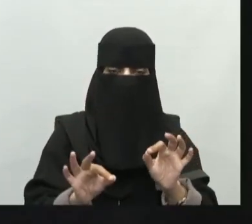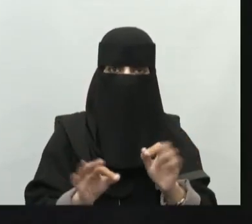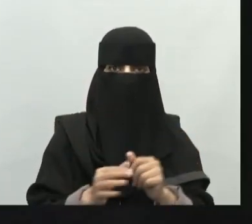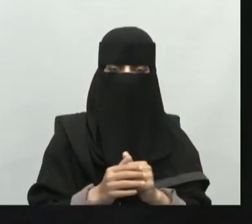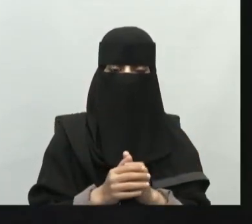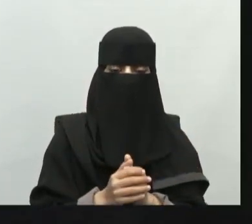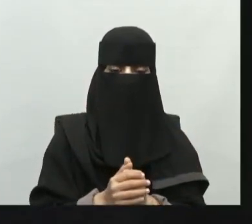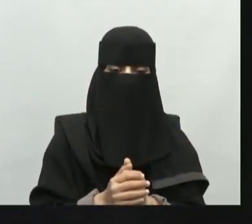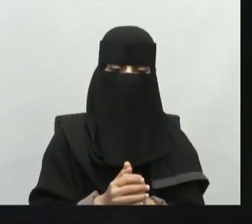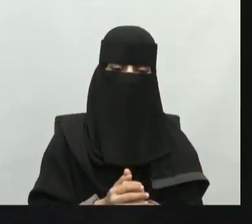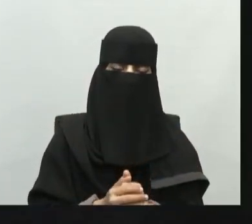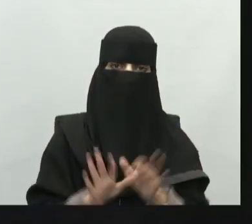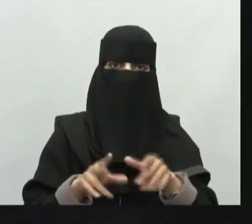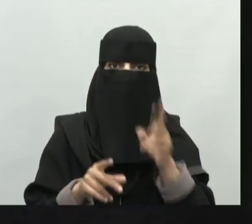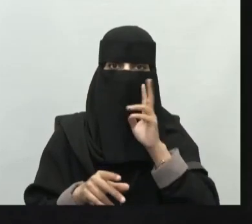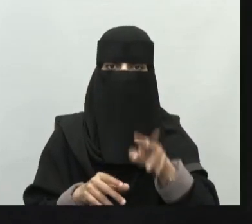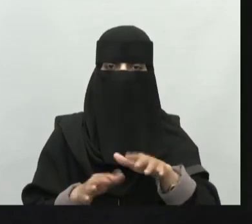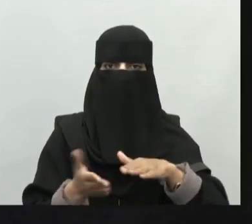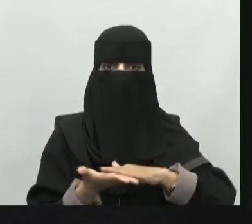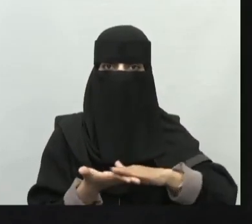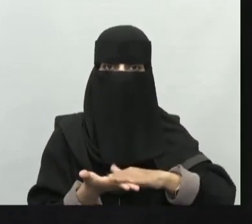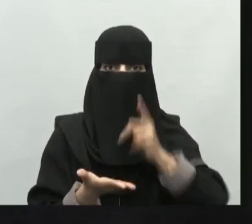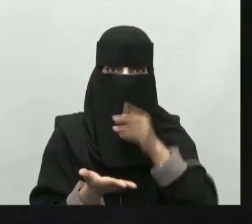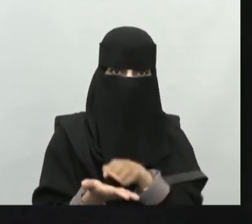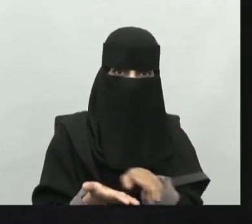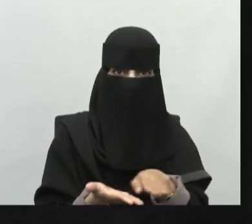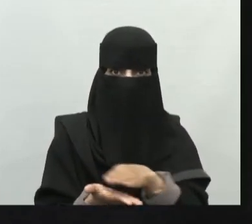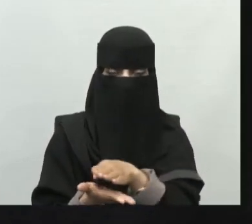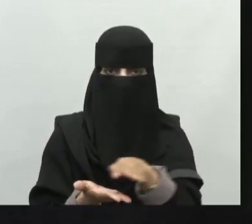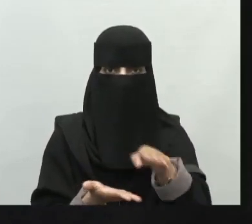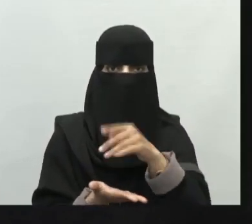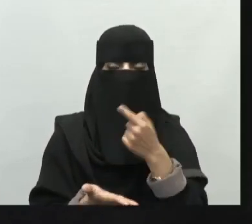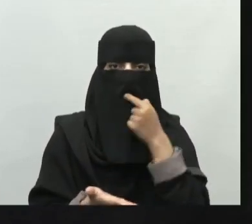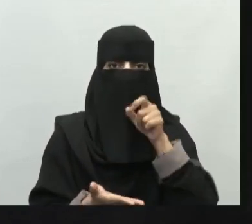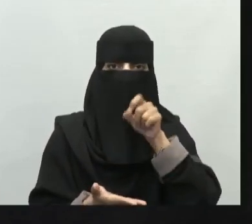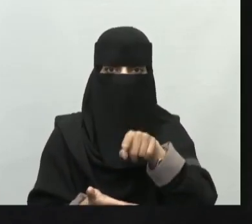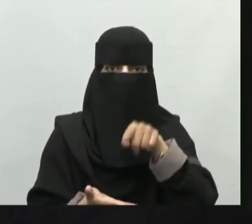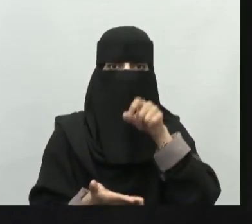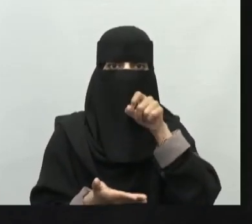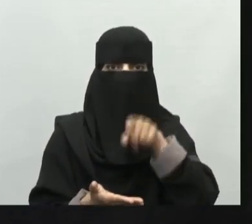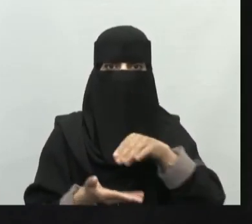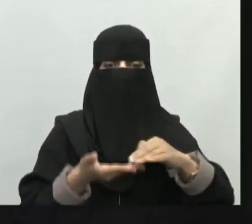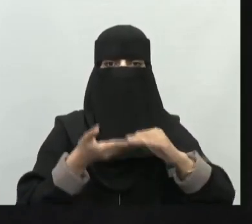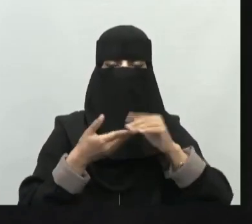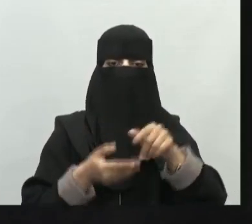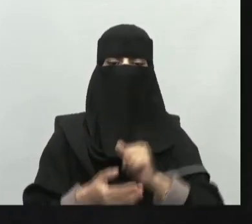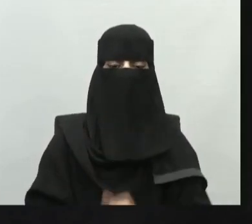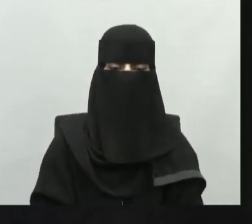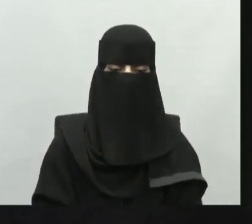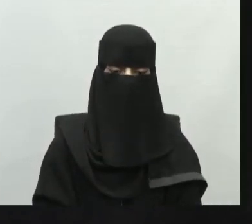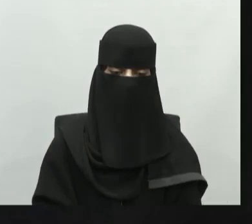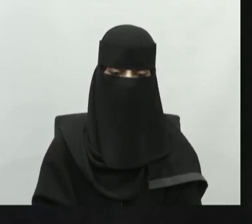معرفه ما الذي يوجد حولها او في طريقها من خلال هذه الاجزاء الموجوده بسقف